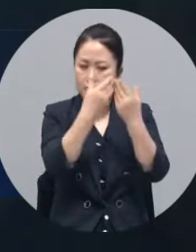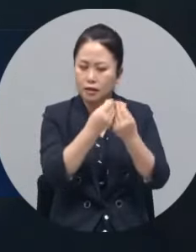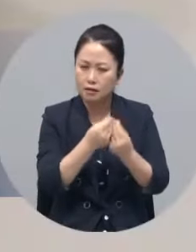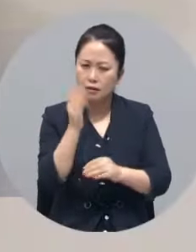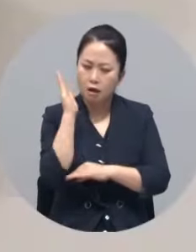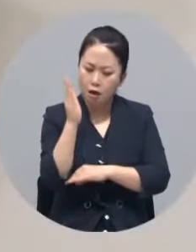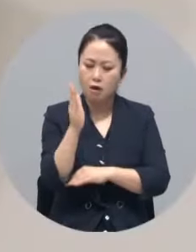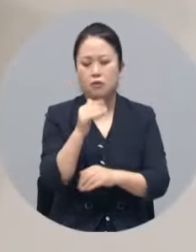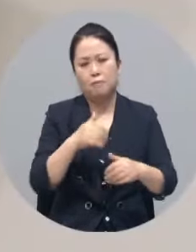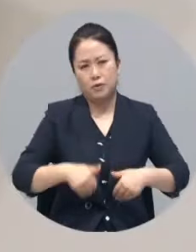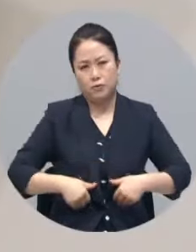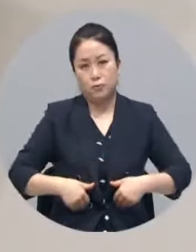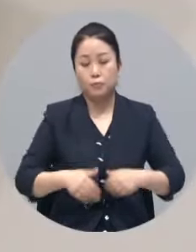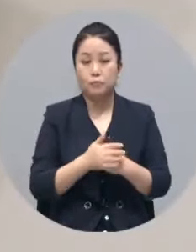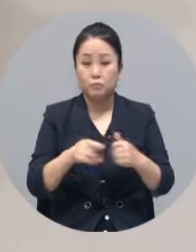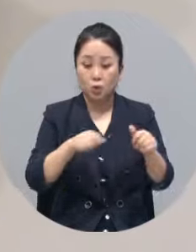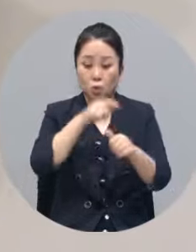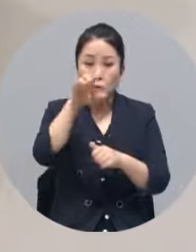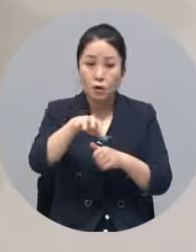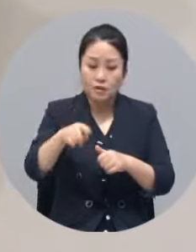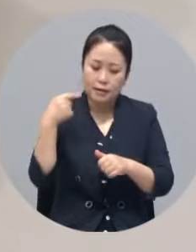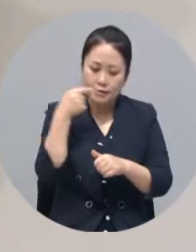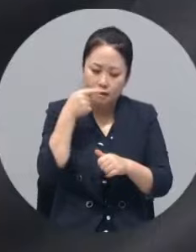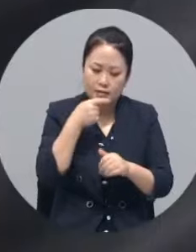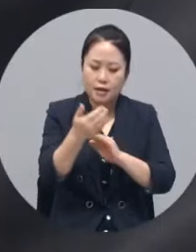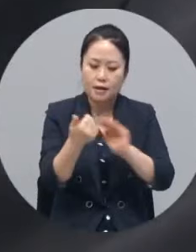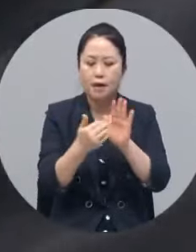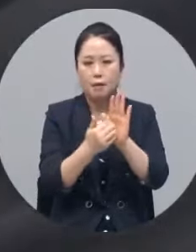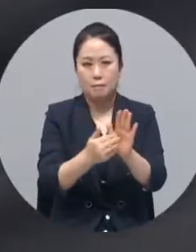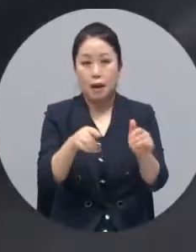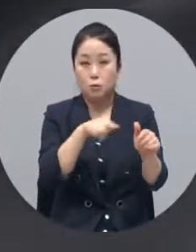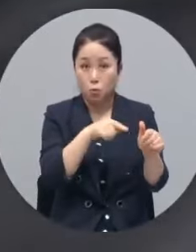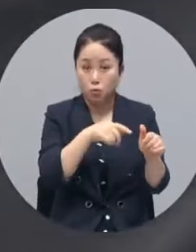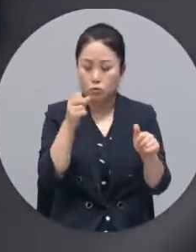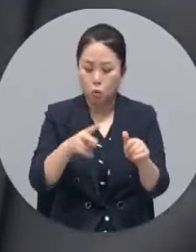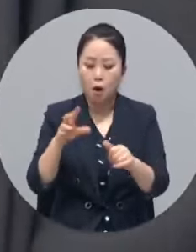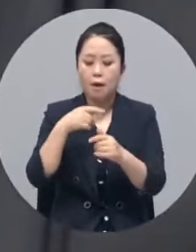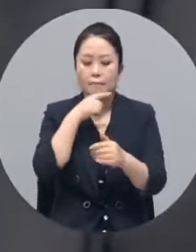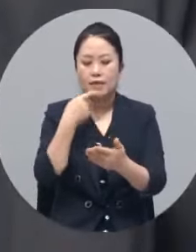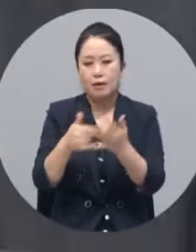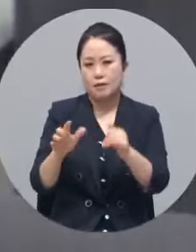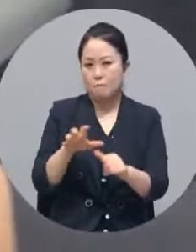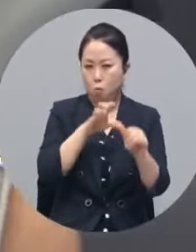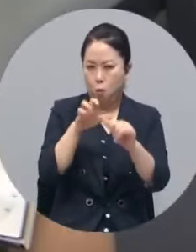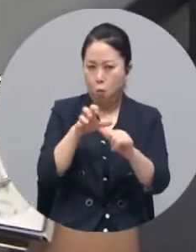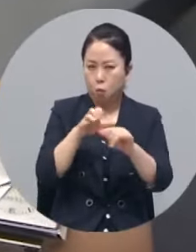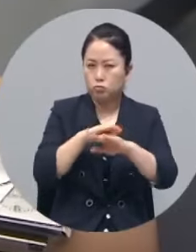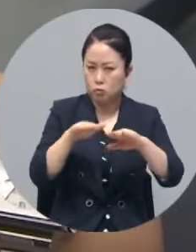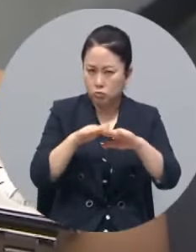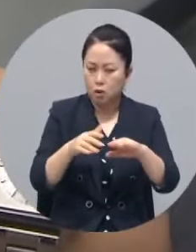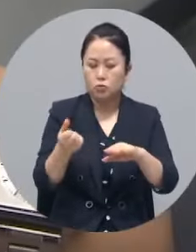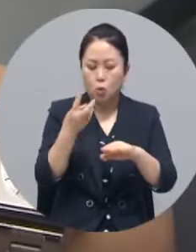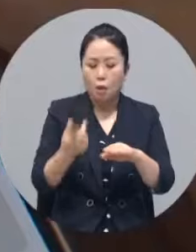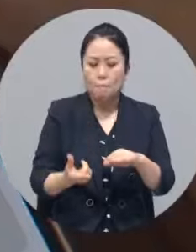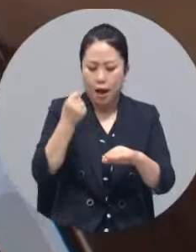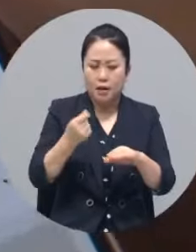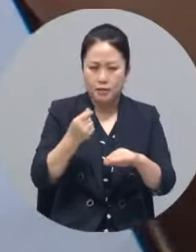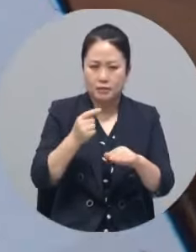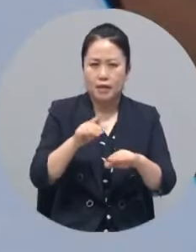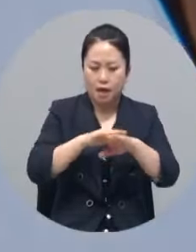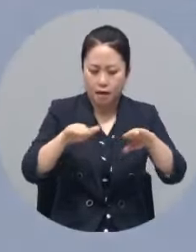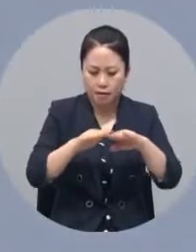주고 전문가들은 교육 현장에서의 철저한 사전 예방교육과 피해자 보호 저처 등 신속한 대응이 이루어져야 한다고